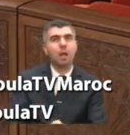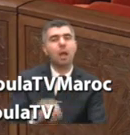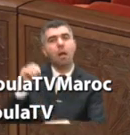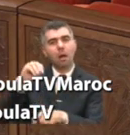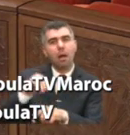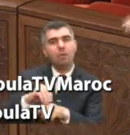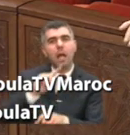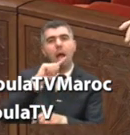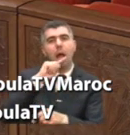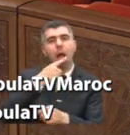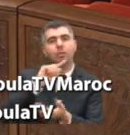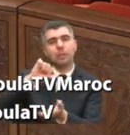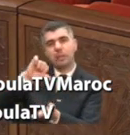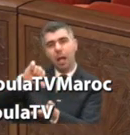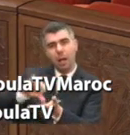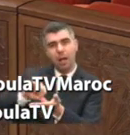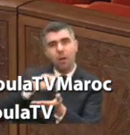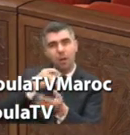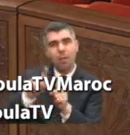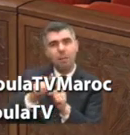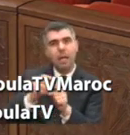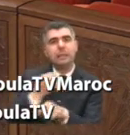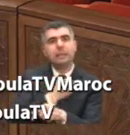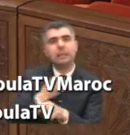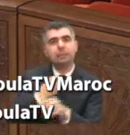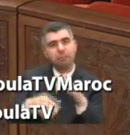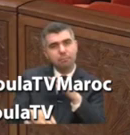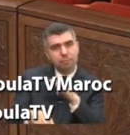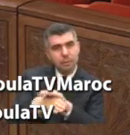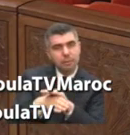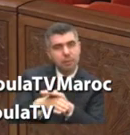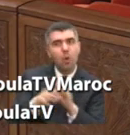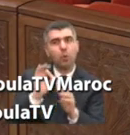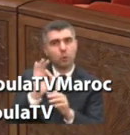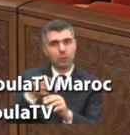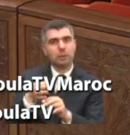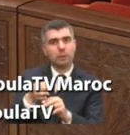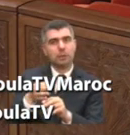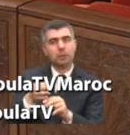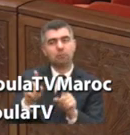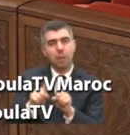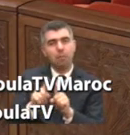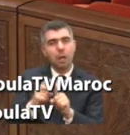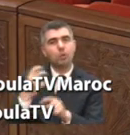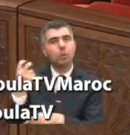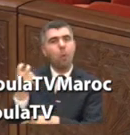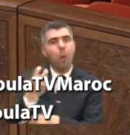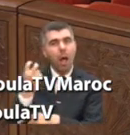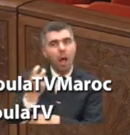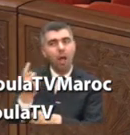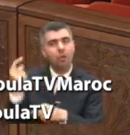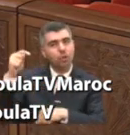اللي خرج على التقاعد، بدا التعويض ديالو مؤقتا في انتظار أنه يكون طبيب قار. مرزوقة فعلا وجهة سياحية